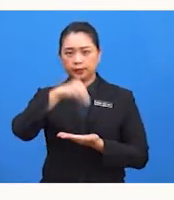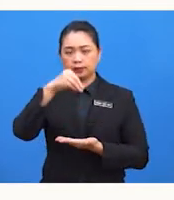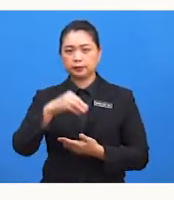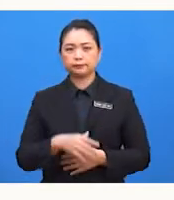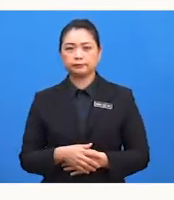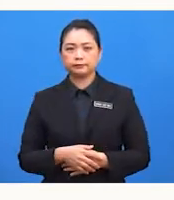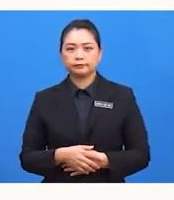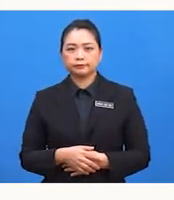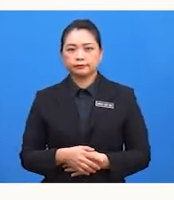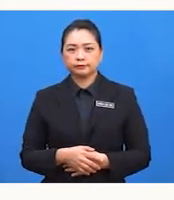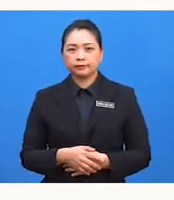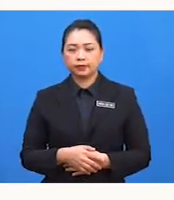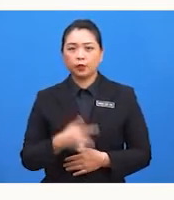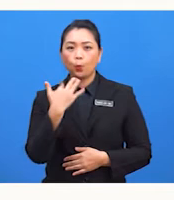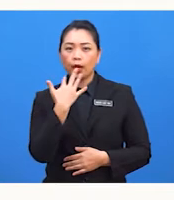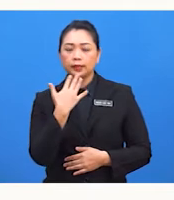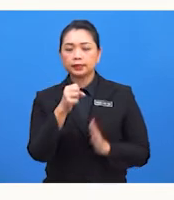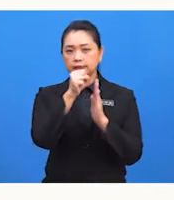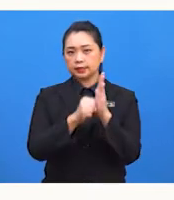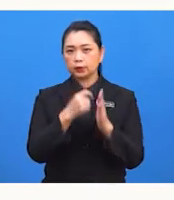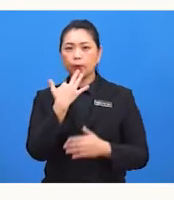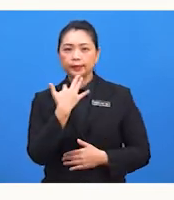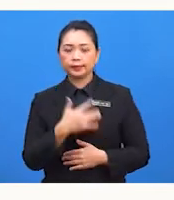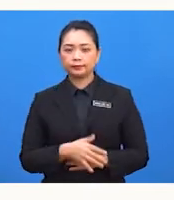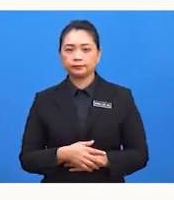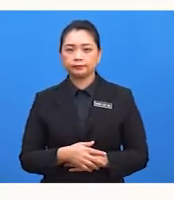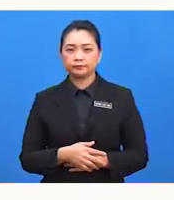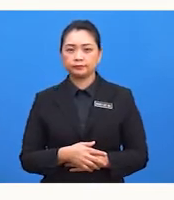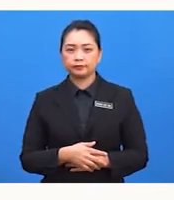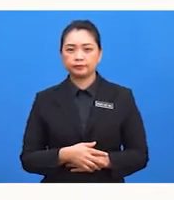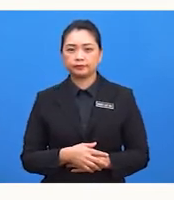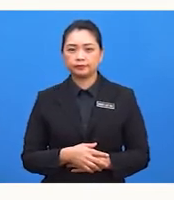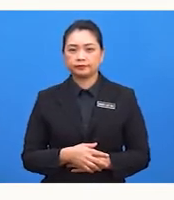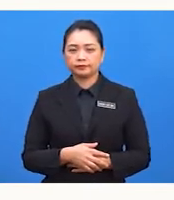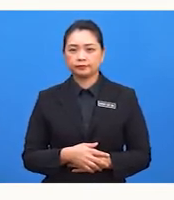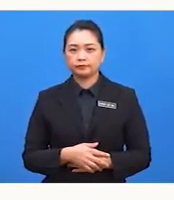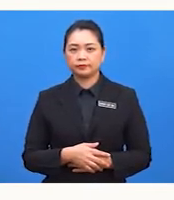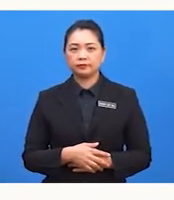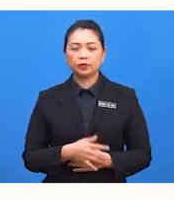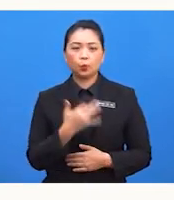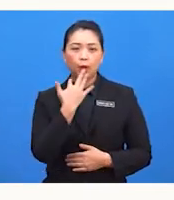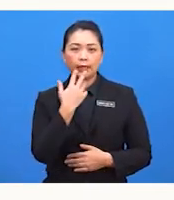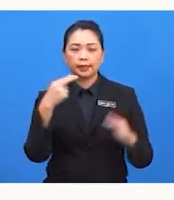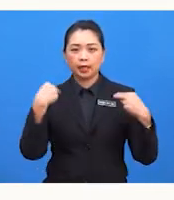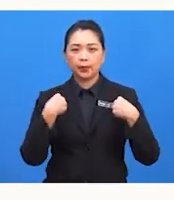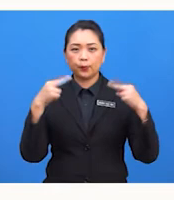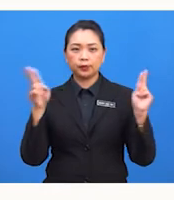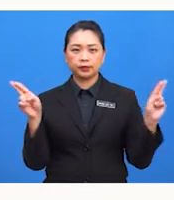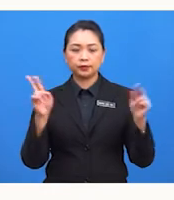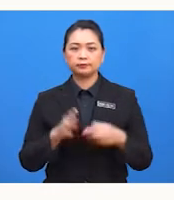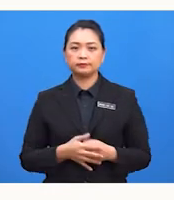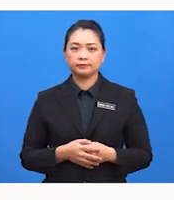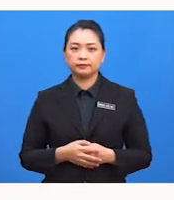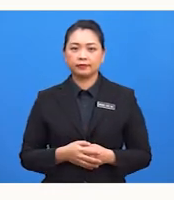sewarna. Yang kedua, warna harmoni. Dan yang terakhir,